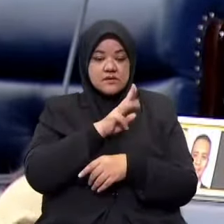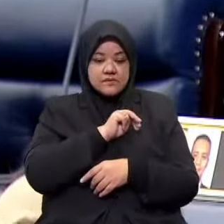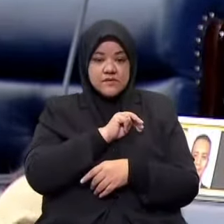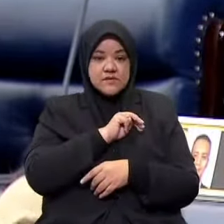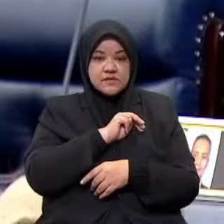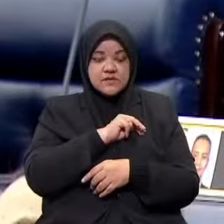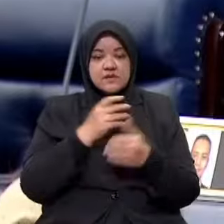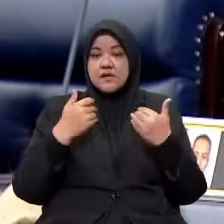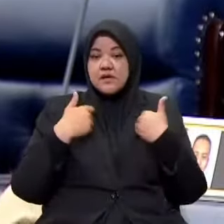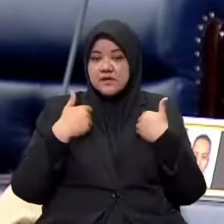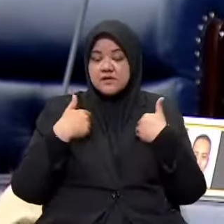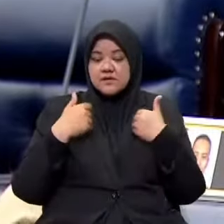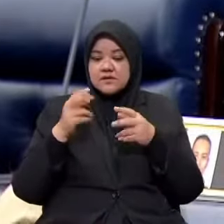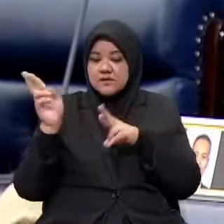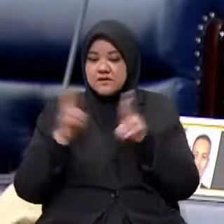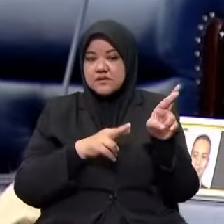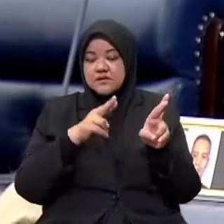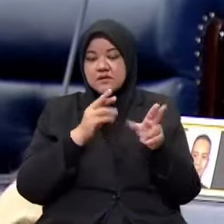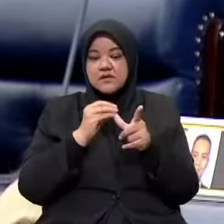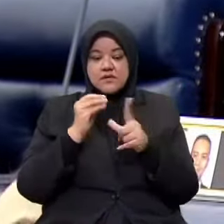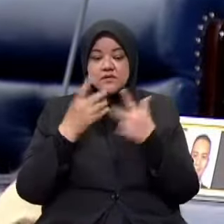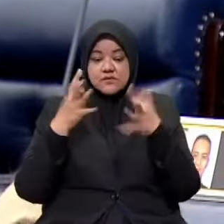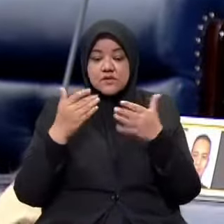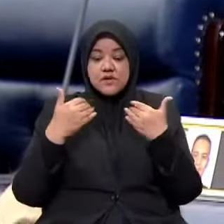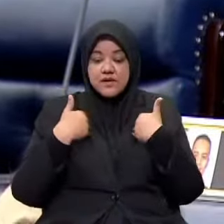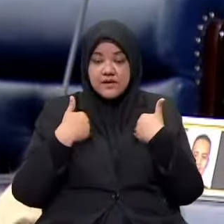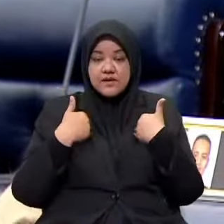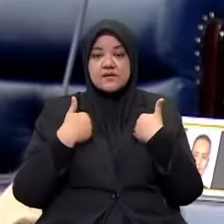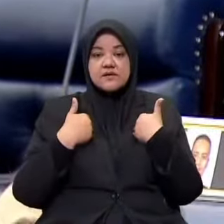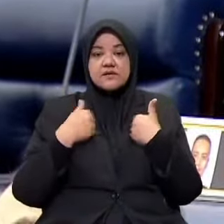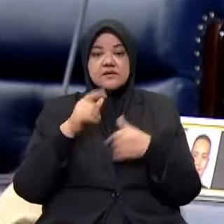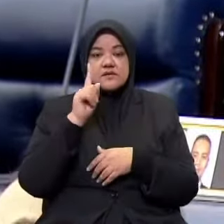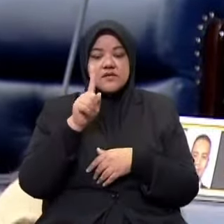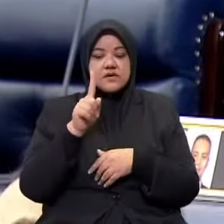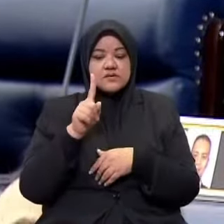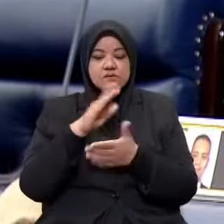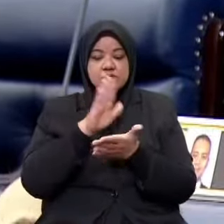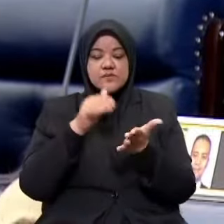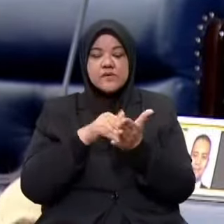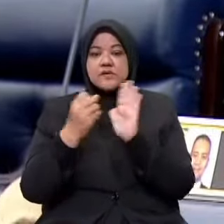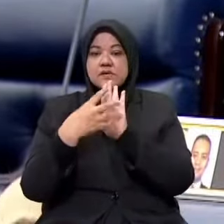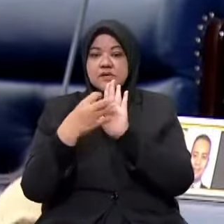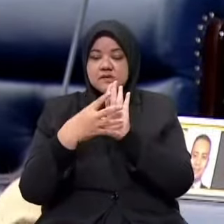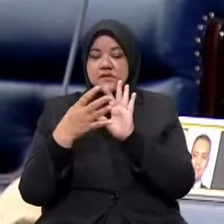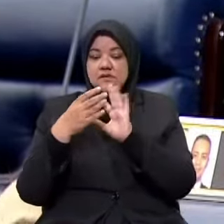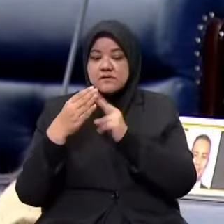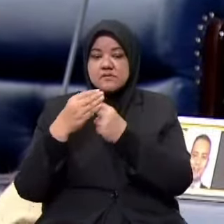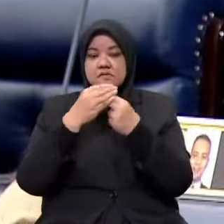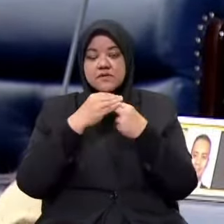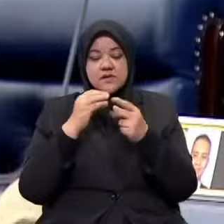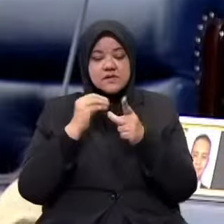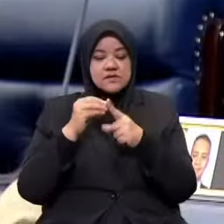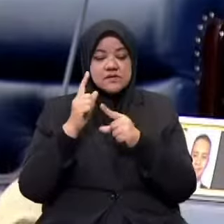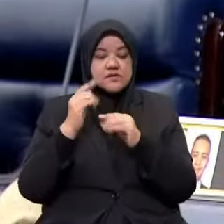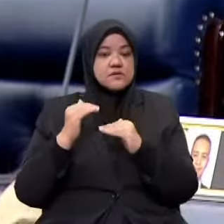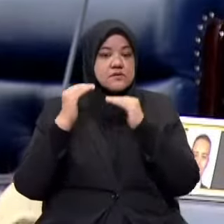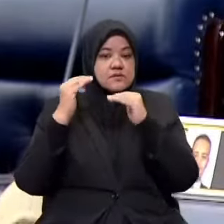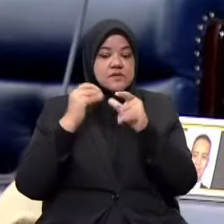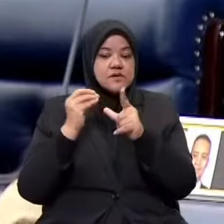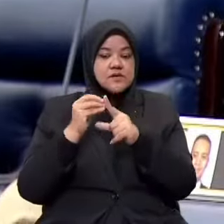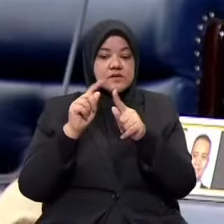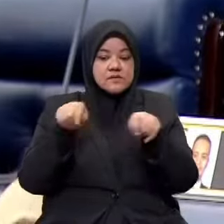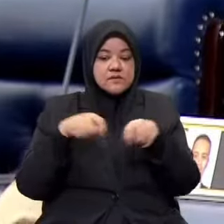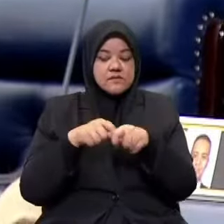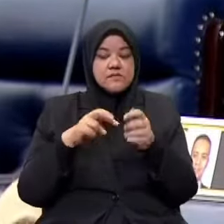Kementerian mempunyai rancangan atau yang dah sedia ada satu Pengkalan data bersepadu atau satu platform atau